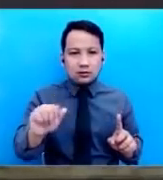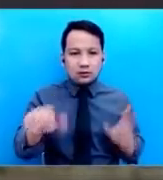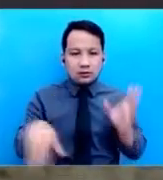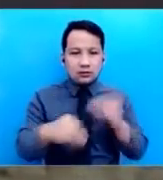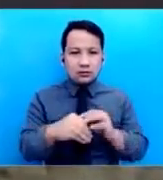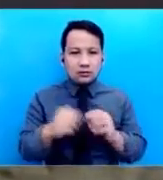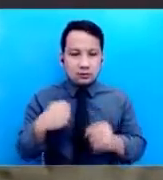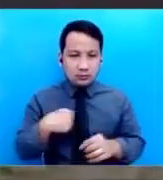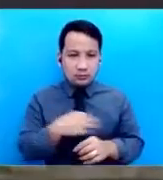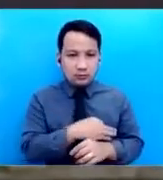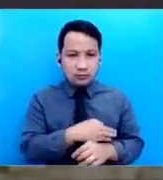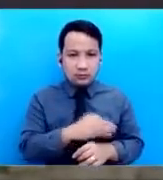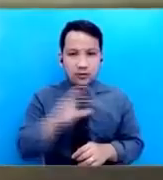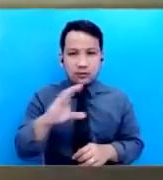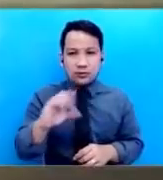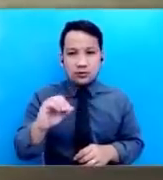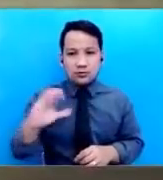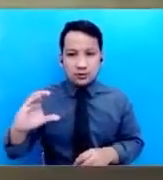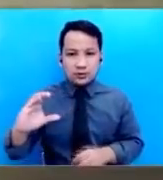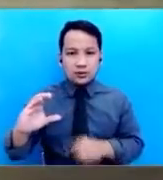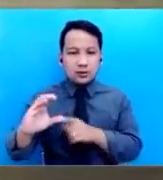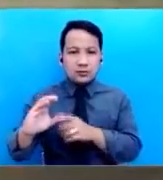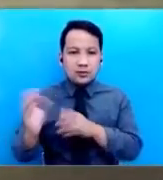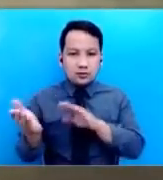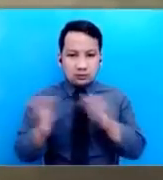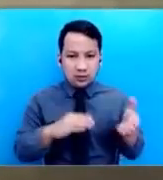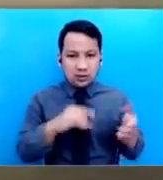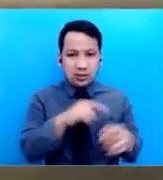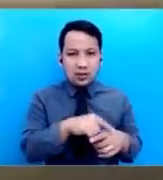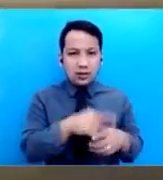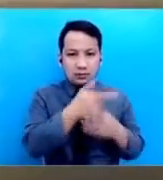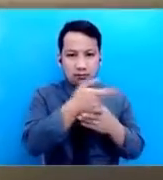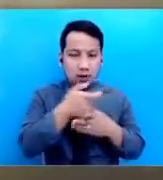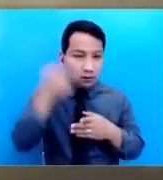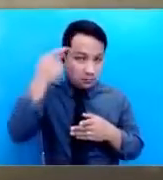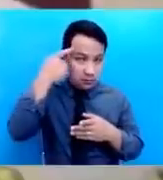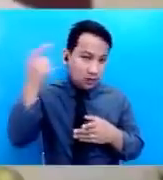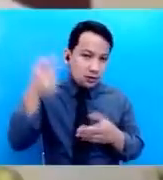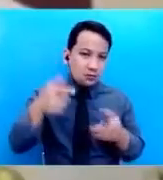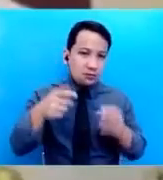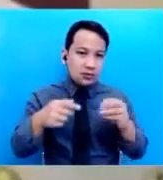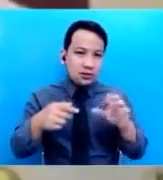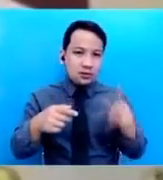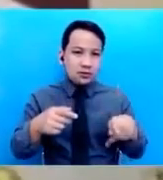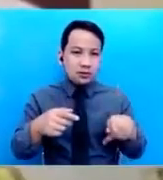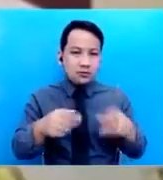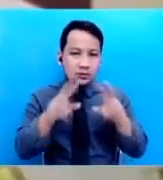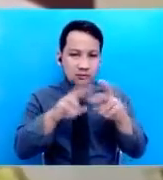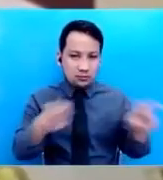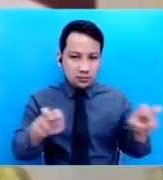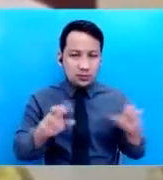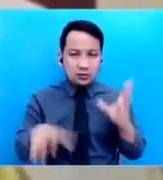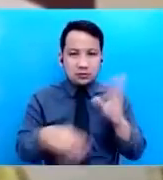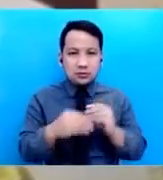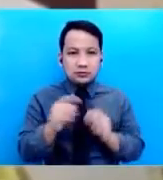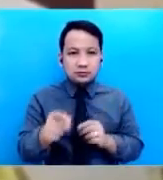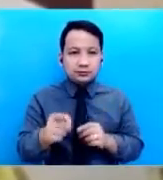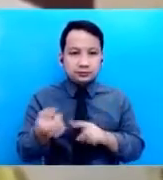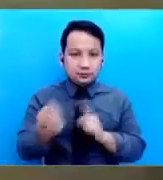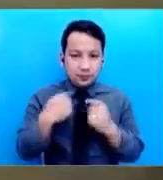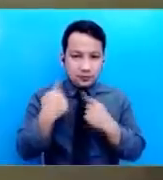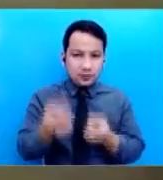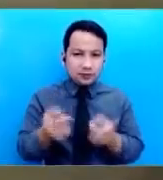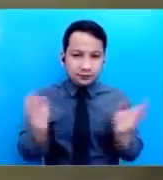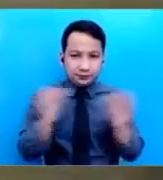empleyado pala ng Bureau of Customs. Patay matapos mapuruhan sa ulo si Manlapas. Base sa investigasyon, galing sa opisina